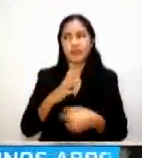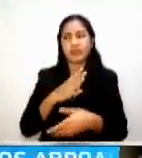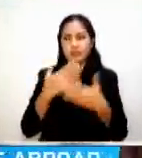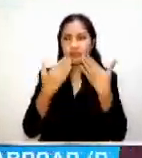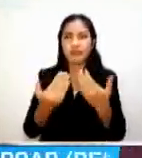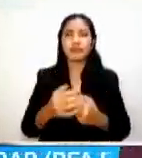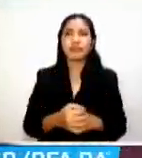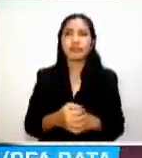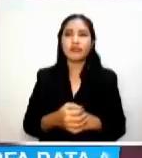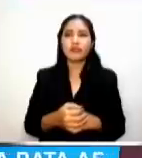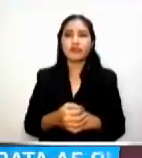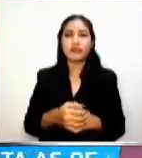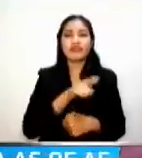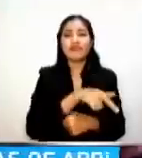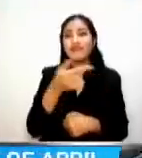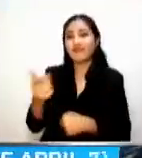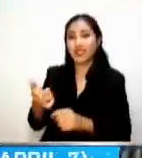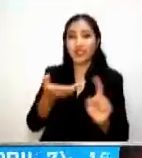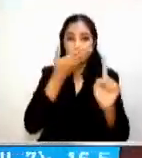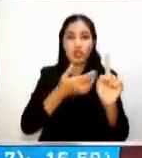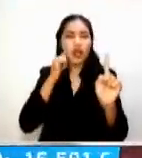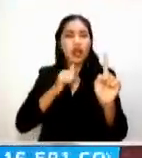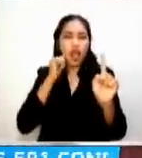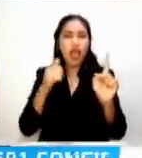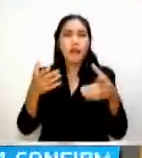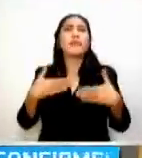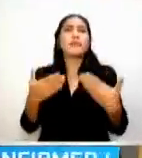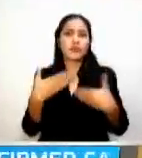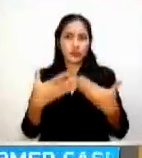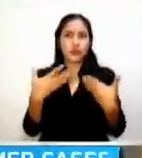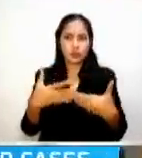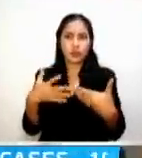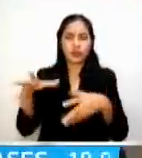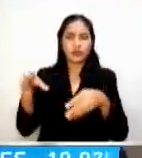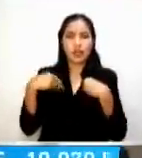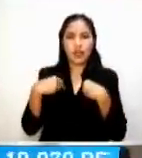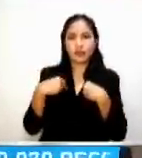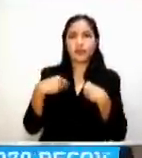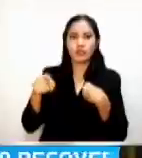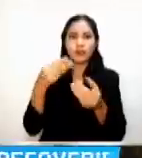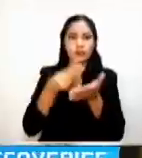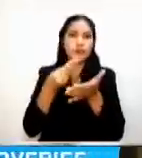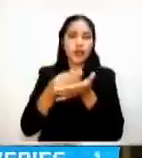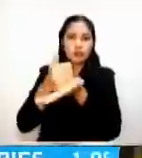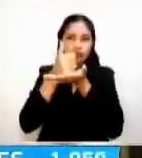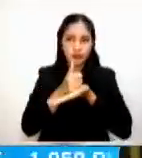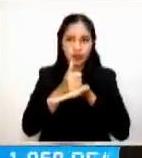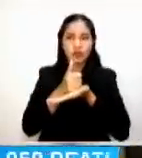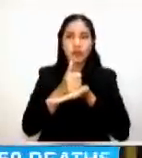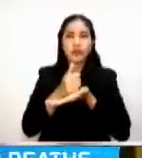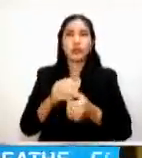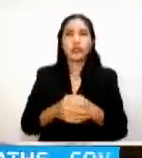naman ni Aling Aurelia na matanggap na ang 3,000 pisong ayuda. 16 na oras siyang nagtiyaga sa pila. Malaking halaga dahil hindi